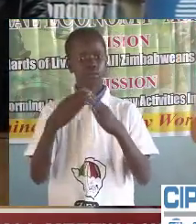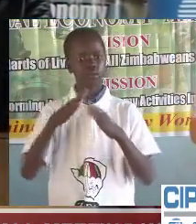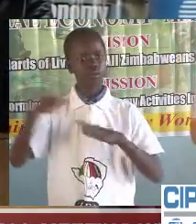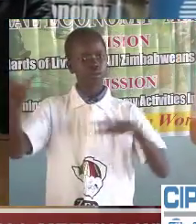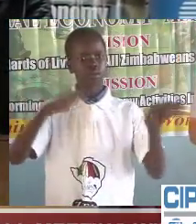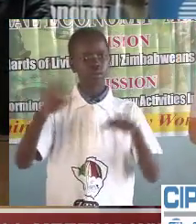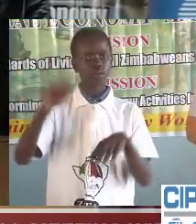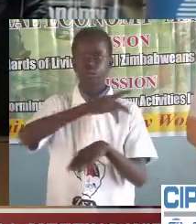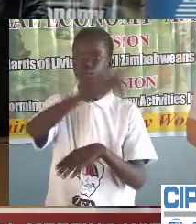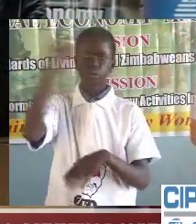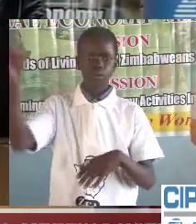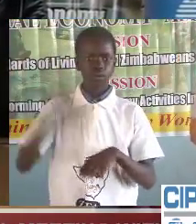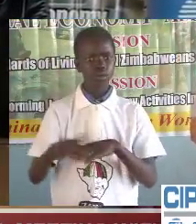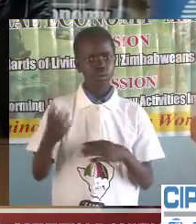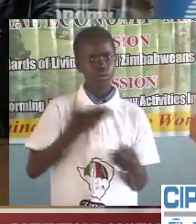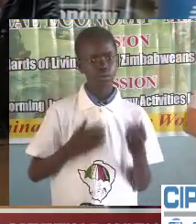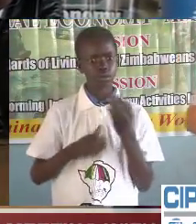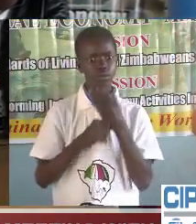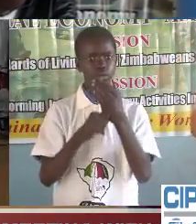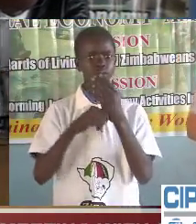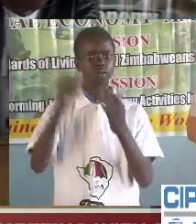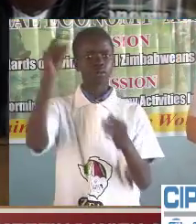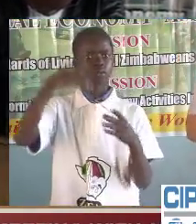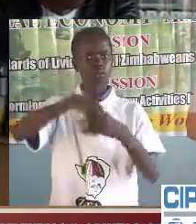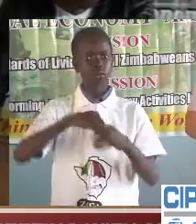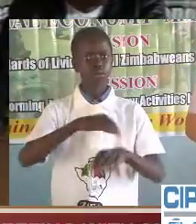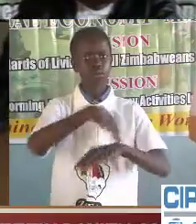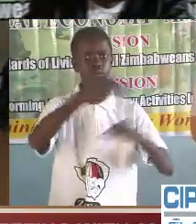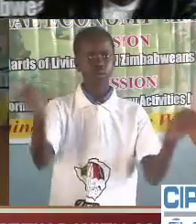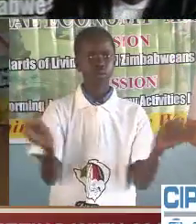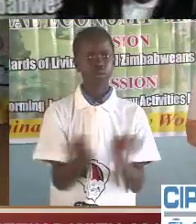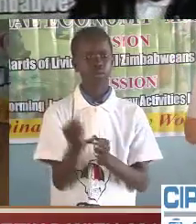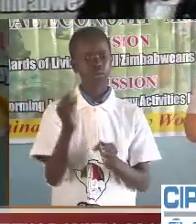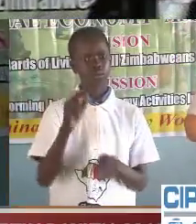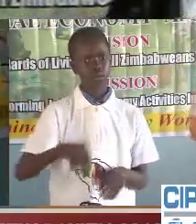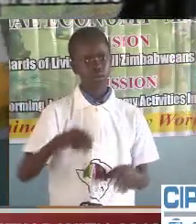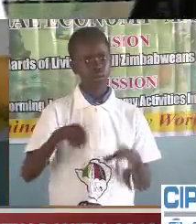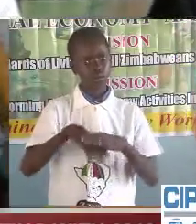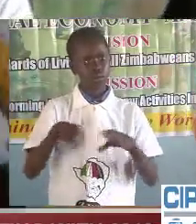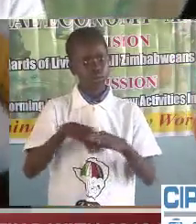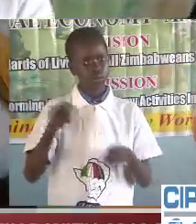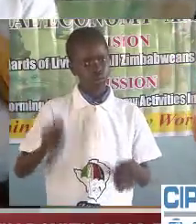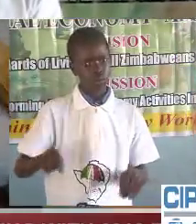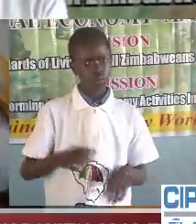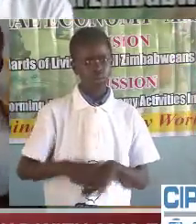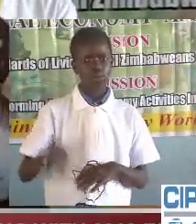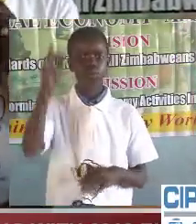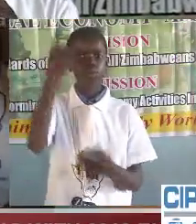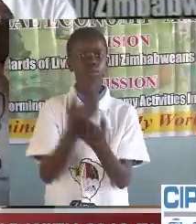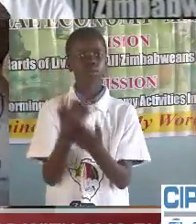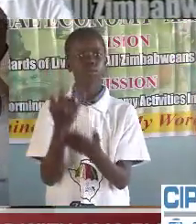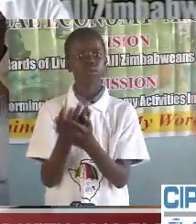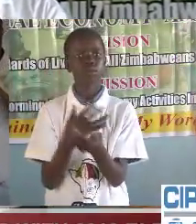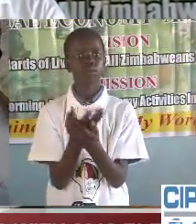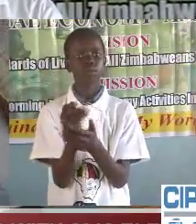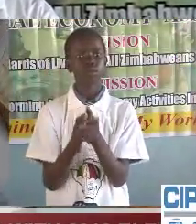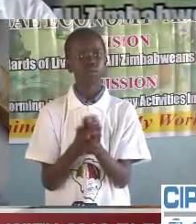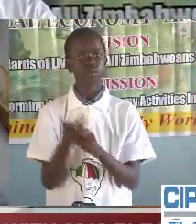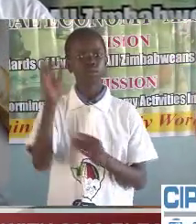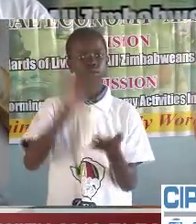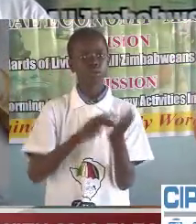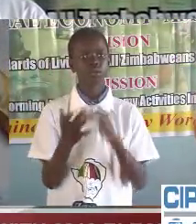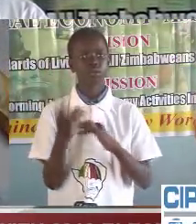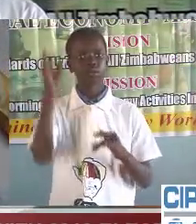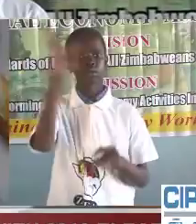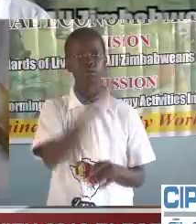baba nokututungamirira mangwanana ano pamusangano kunobonga ZCIEA. Mwari mutibatsire, ruoko rwaMwari runoshamisa, Mwari